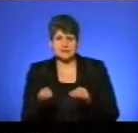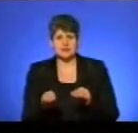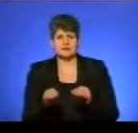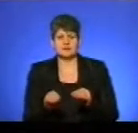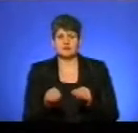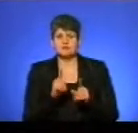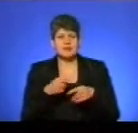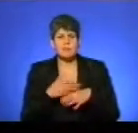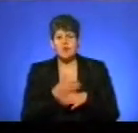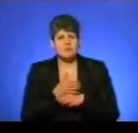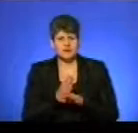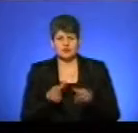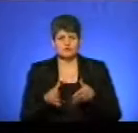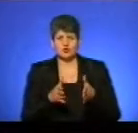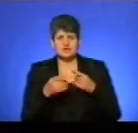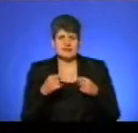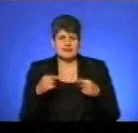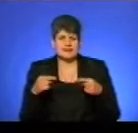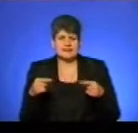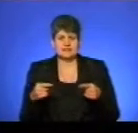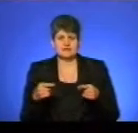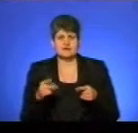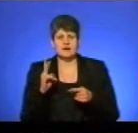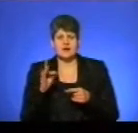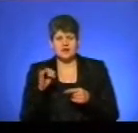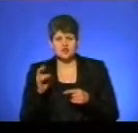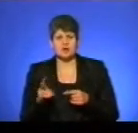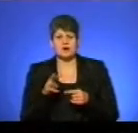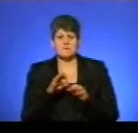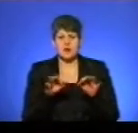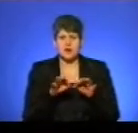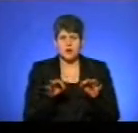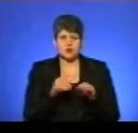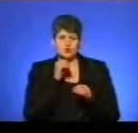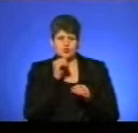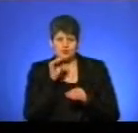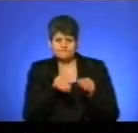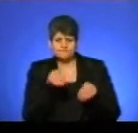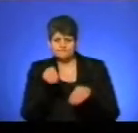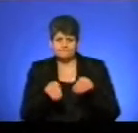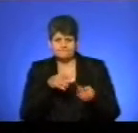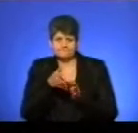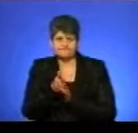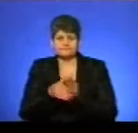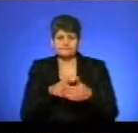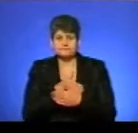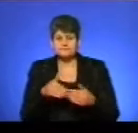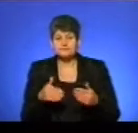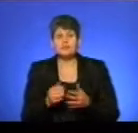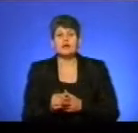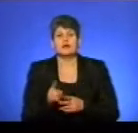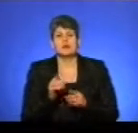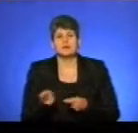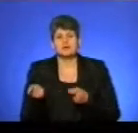побилось в дорозі, різними гречкою, макаронами, цукром. Доставлять подарунки волонтерка зі Зборівщини